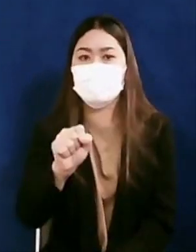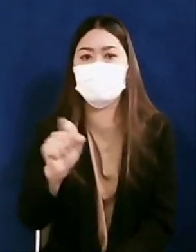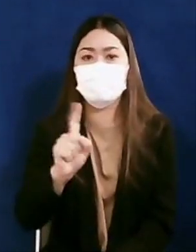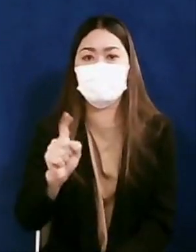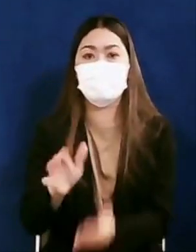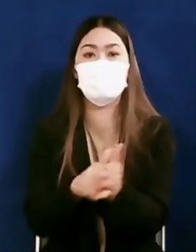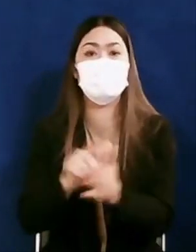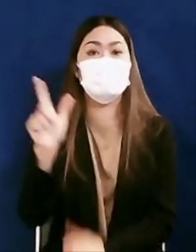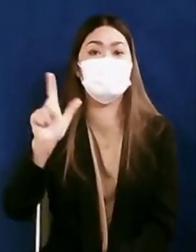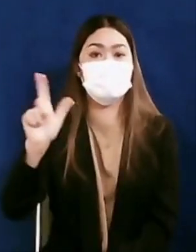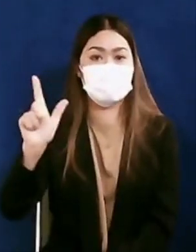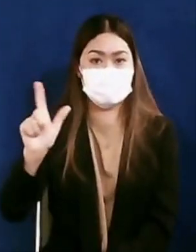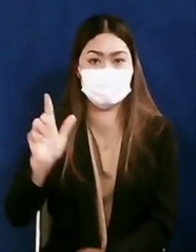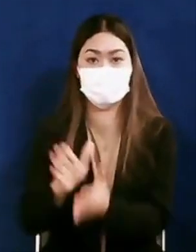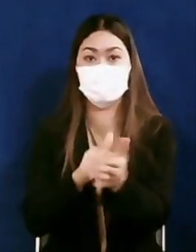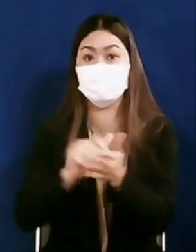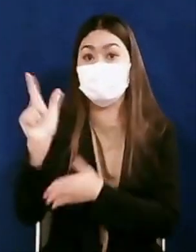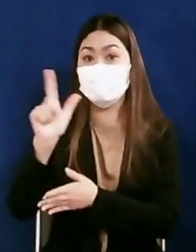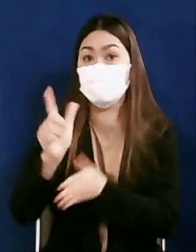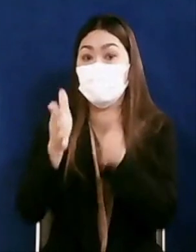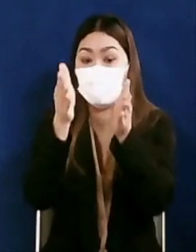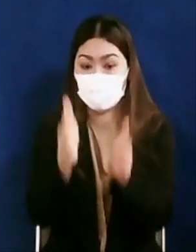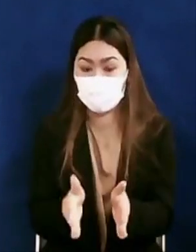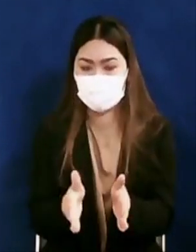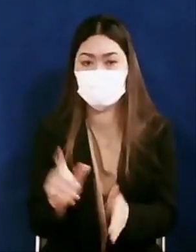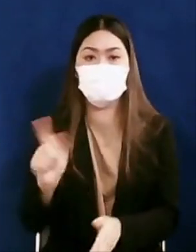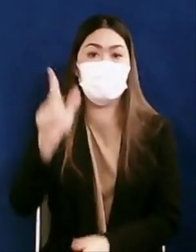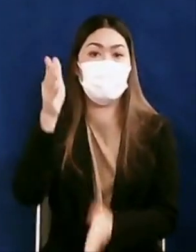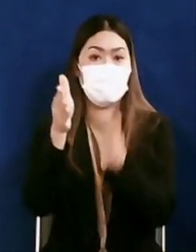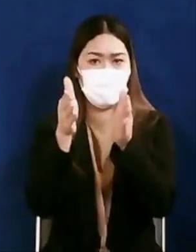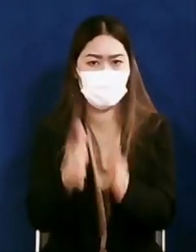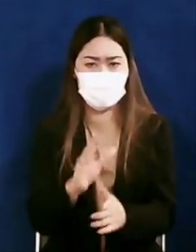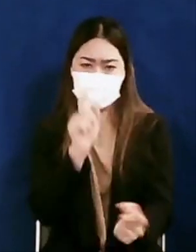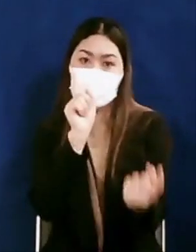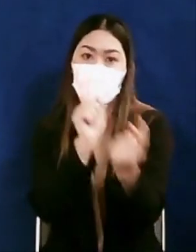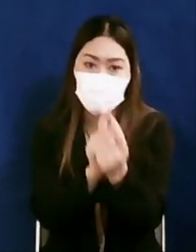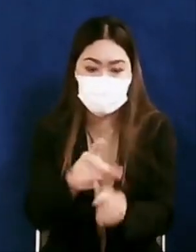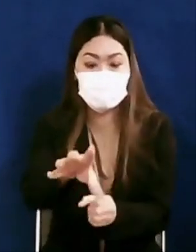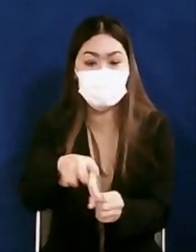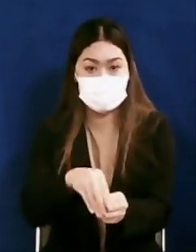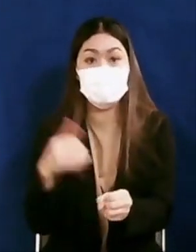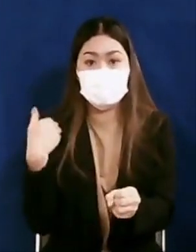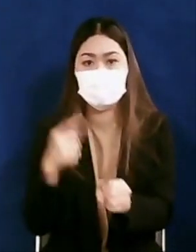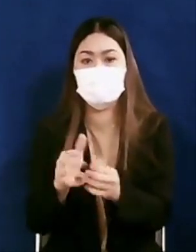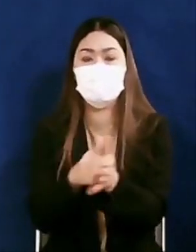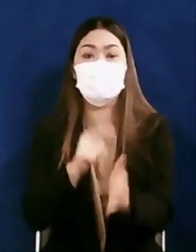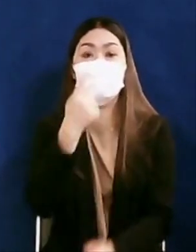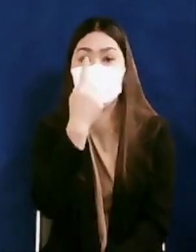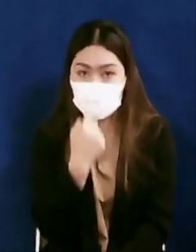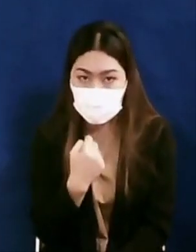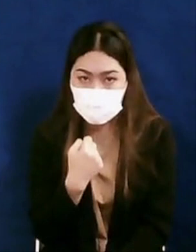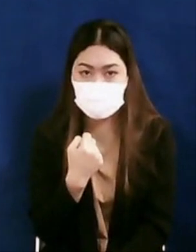สีเหลืองนะครับคือคนที่พูดง่ายๆเราไปหาเจอว่าติดเชื้อนะครับสีแดงนะ